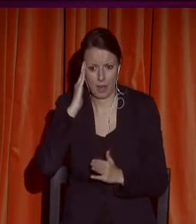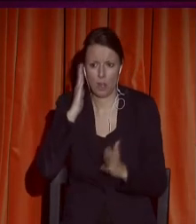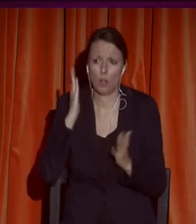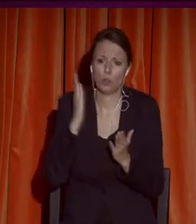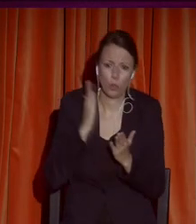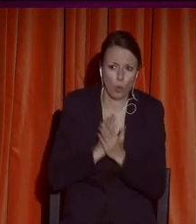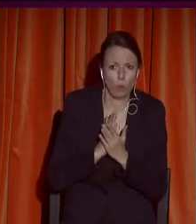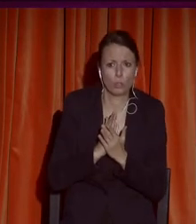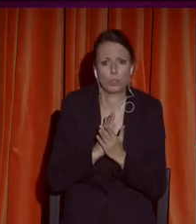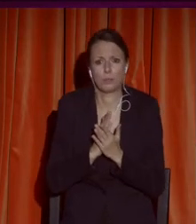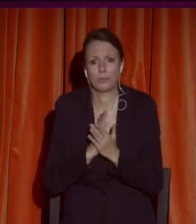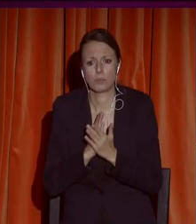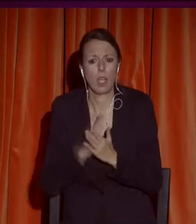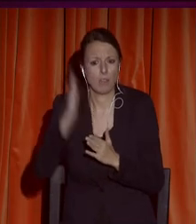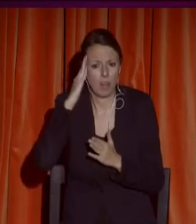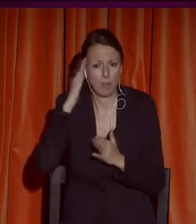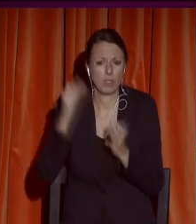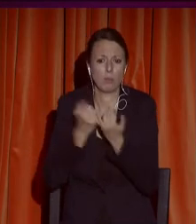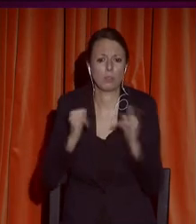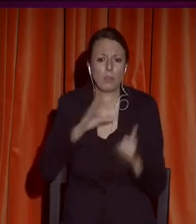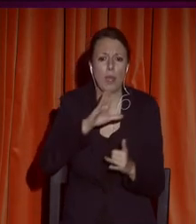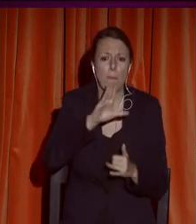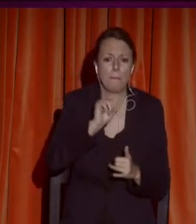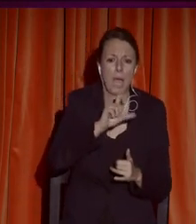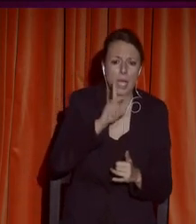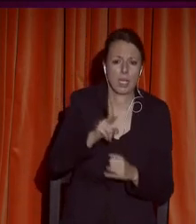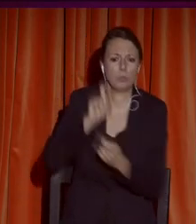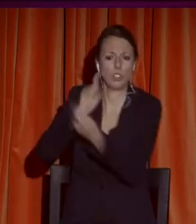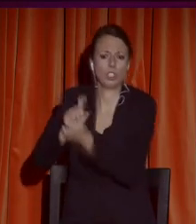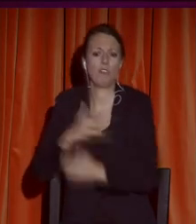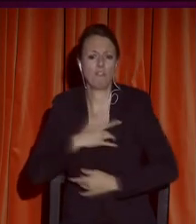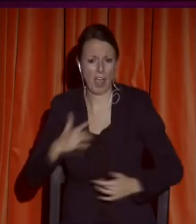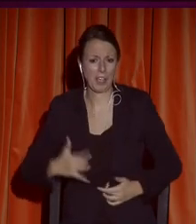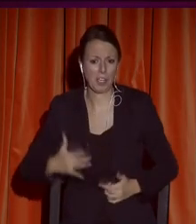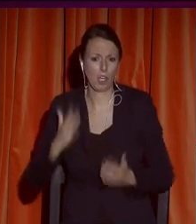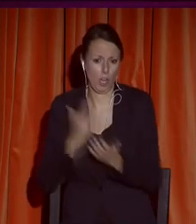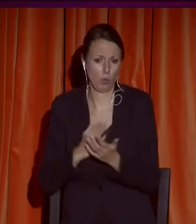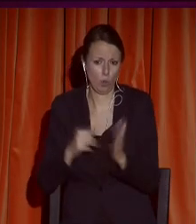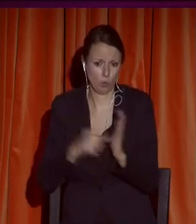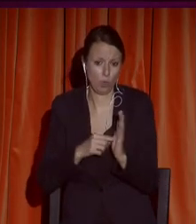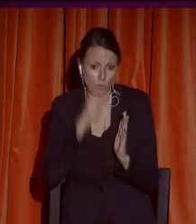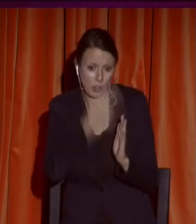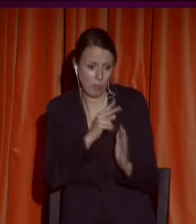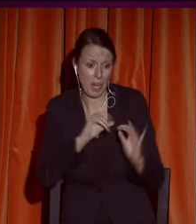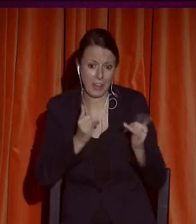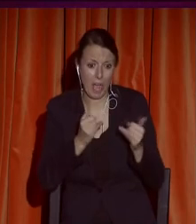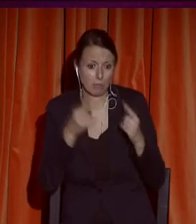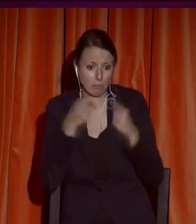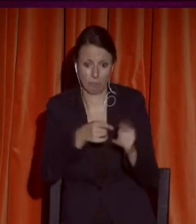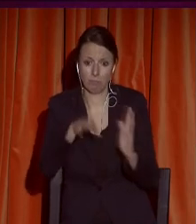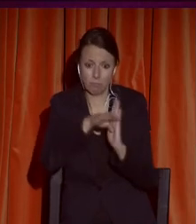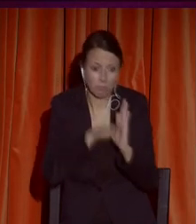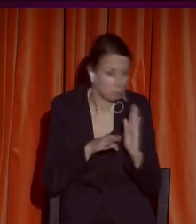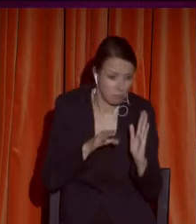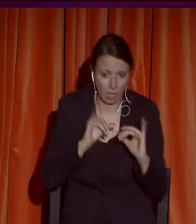znamy orzeczenie Baka przeciwko Węgrom, które daje nam już pewne wskazówki. Mamy w